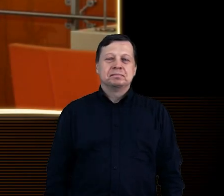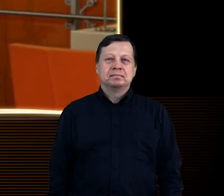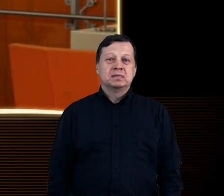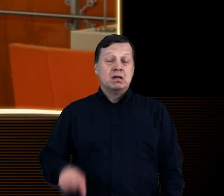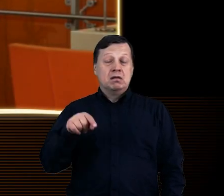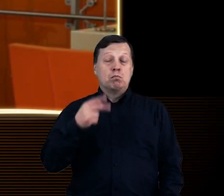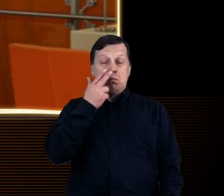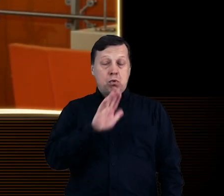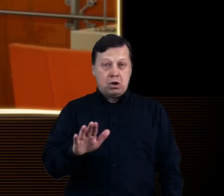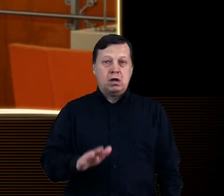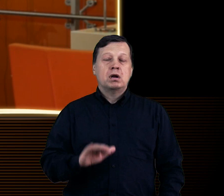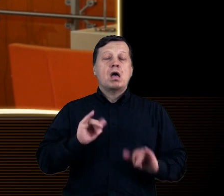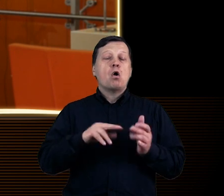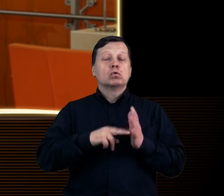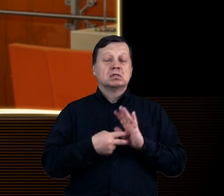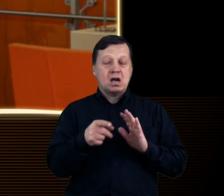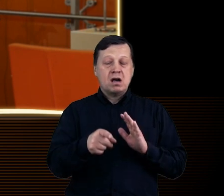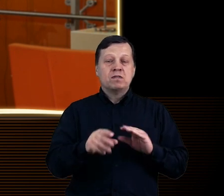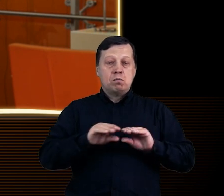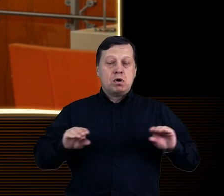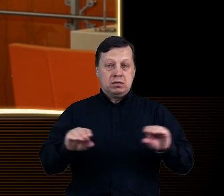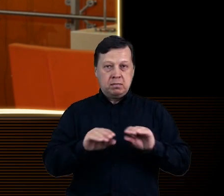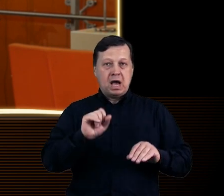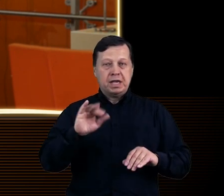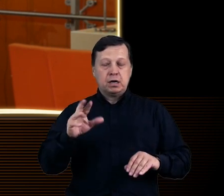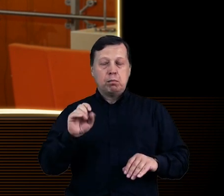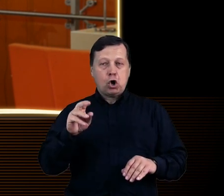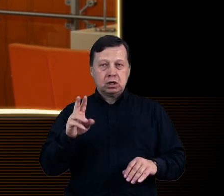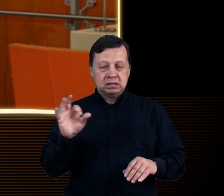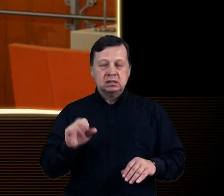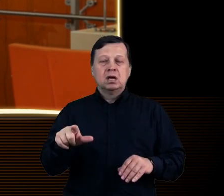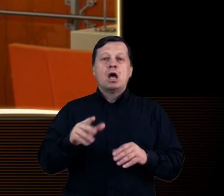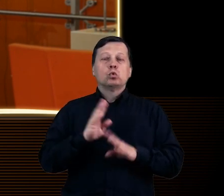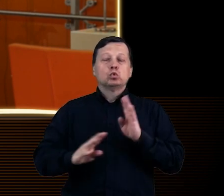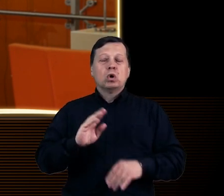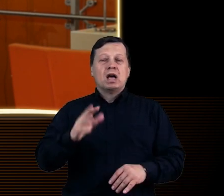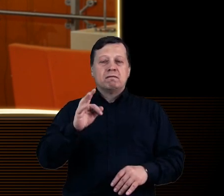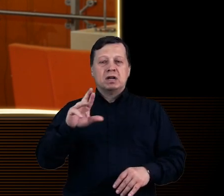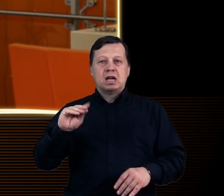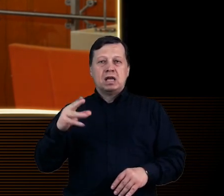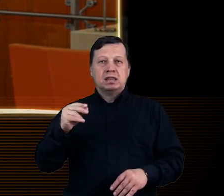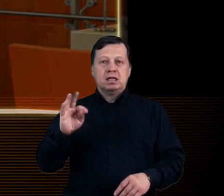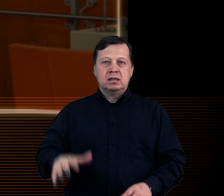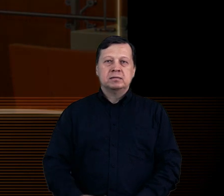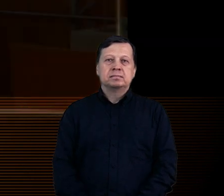Cześć! W tym odcinku zobaczycie, jak skonfigurować modem Airbox w usłudze Orange Freenet.